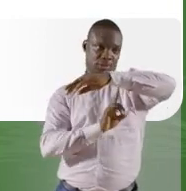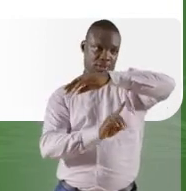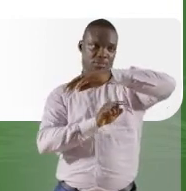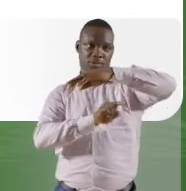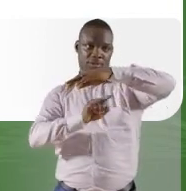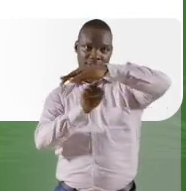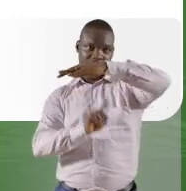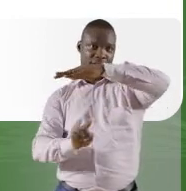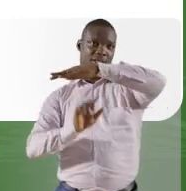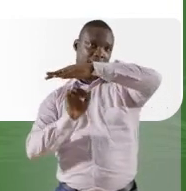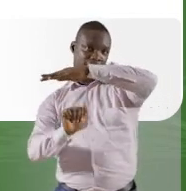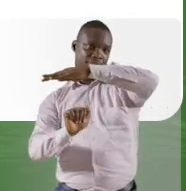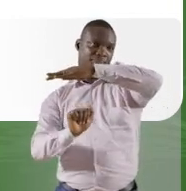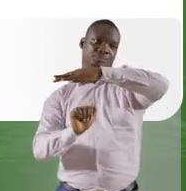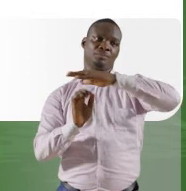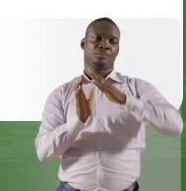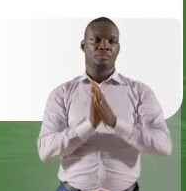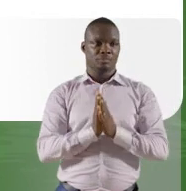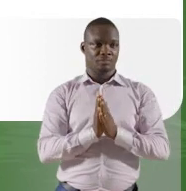ZA.